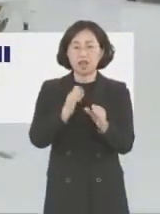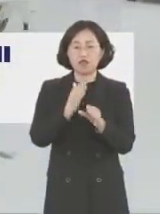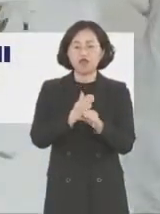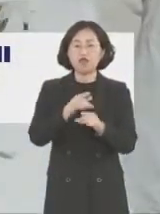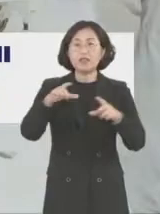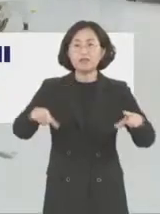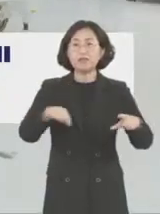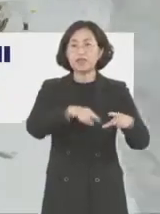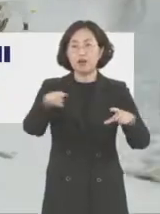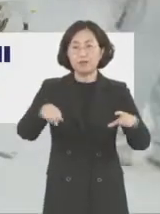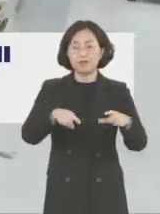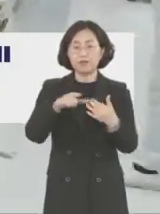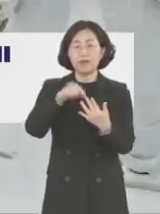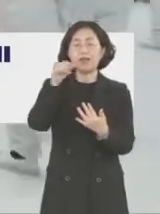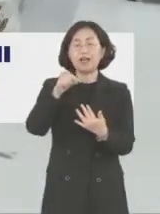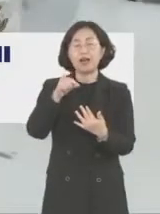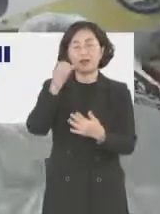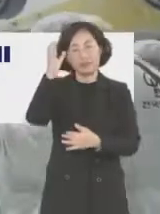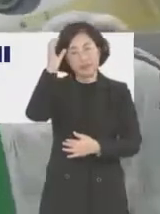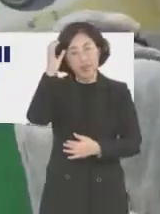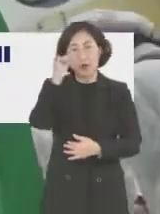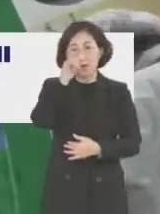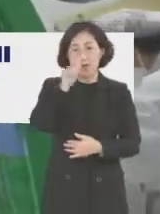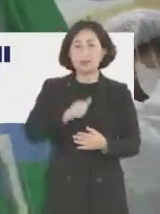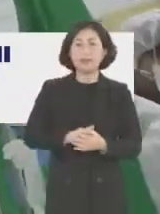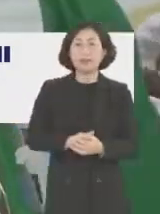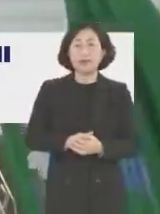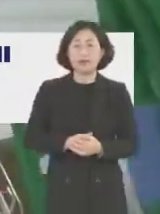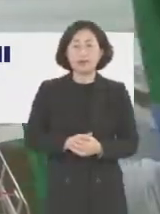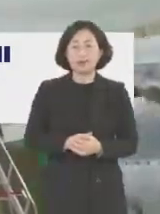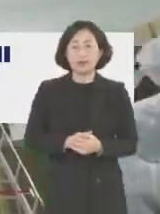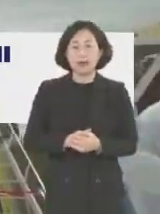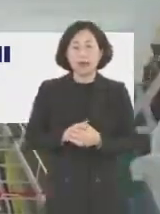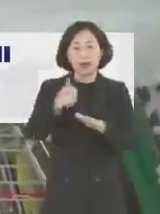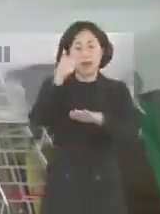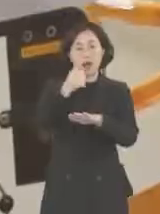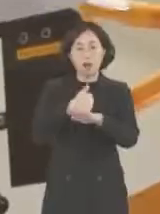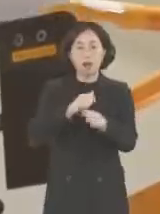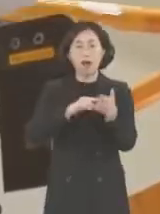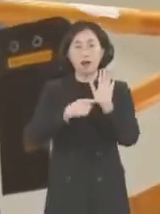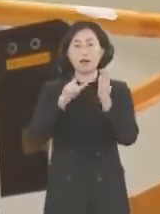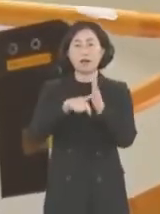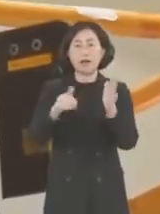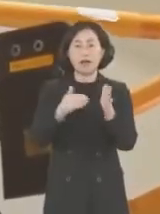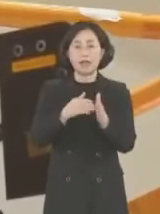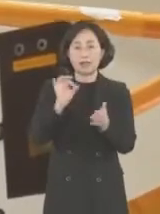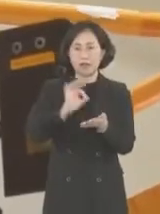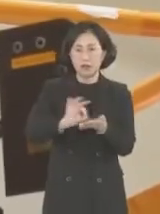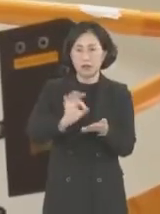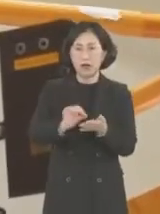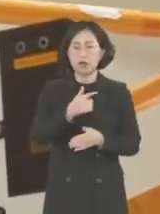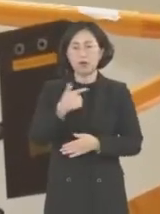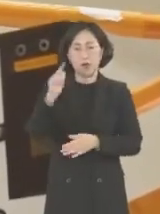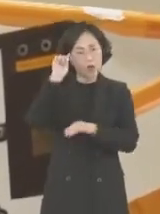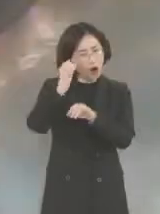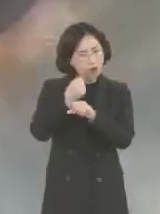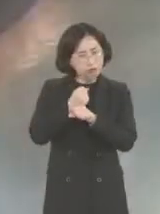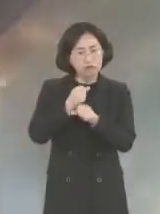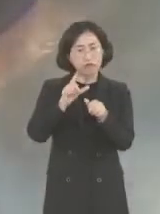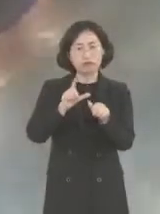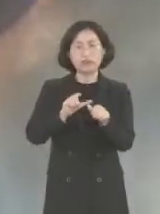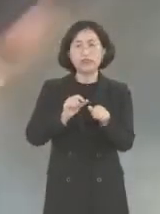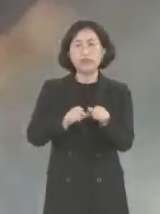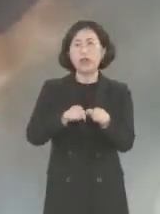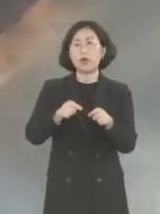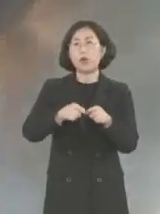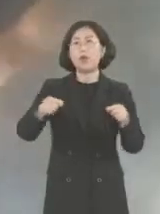있습니다. 우주산업이야말로 가시적 성과물이 나오기까지 막대한 자금 투자와 상당한 연구기관이 필요해